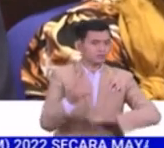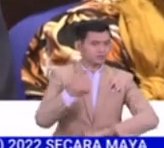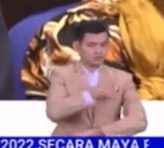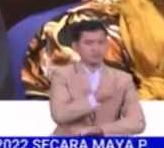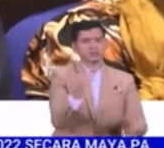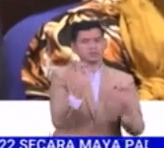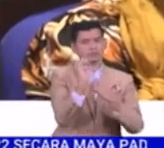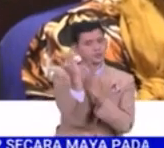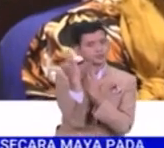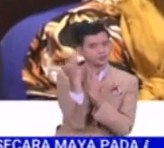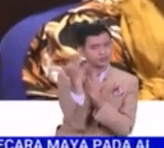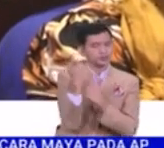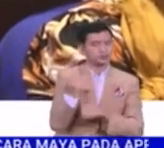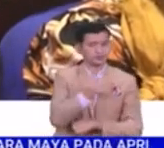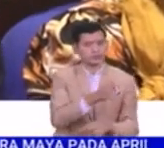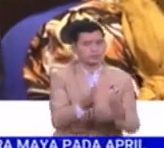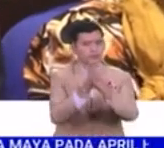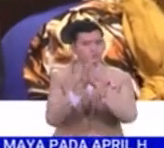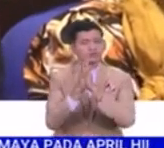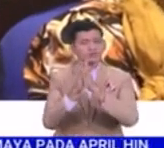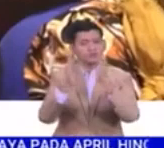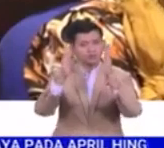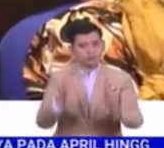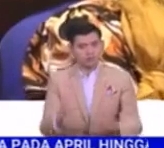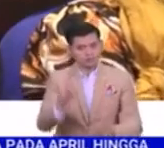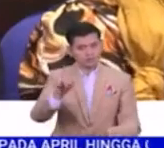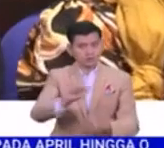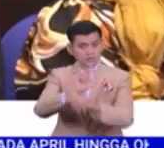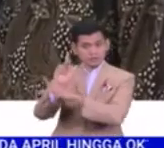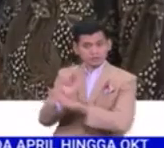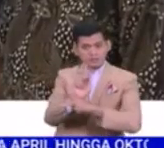tunggulah dan kita minta publik supaya aware.